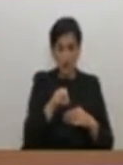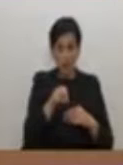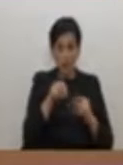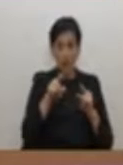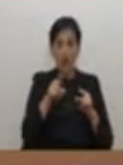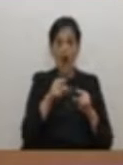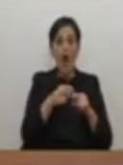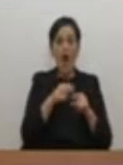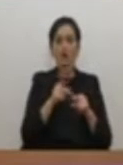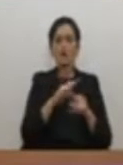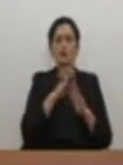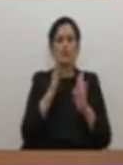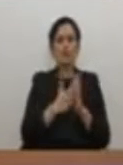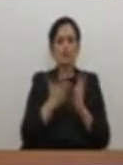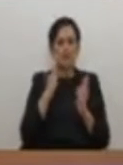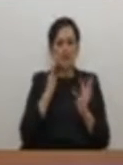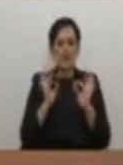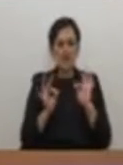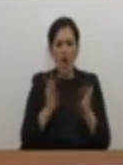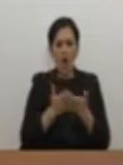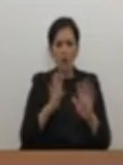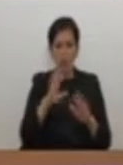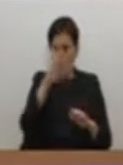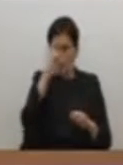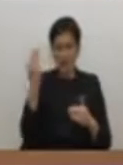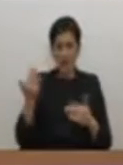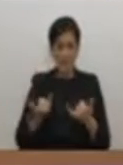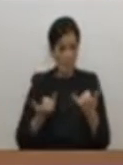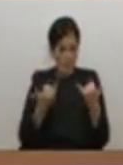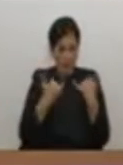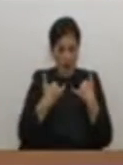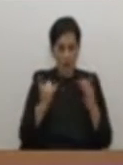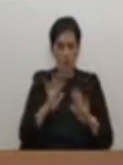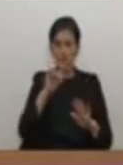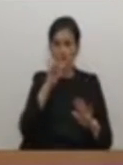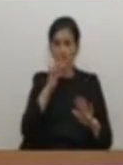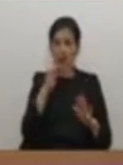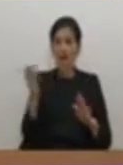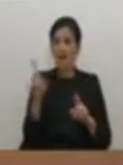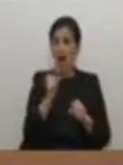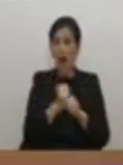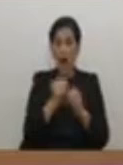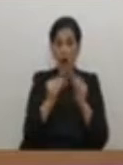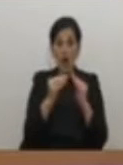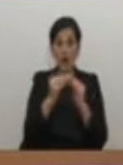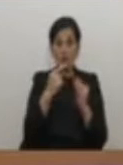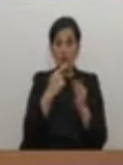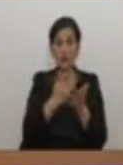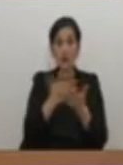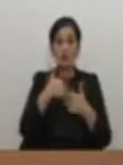suli ganukitkhaoba. Es tavroba pativs argtsebs. Titkos rames aketebs, magram 10 tseli suli